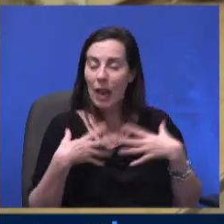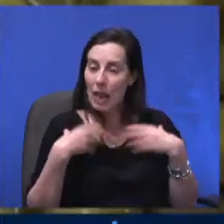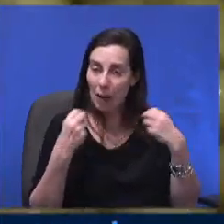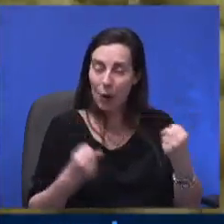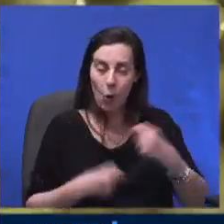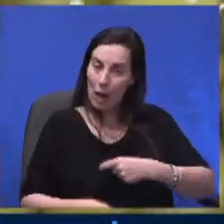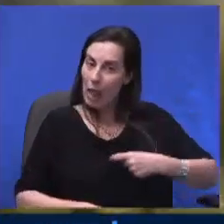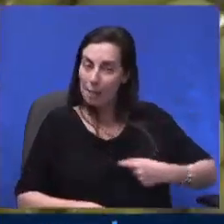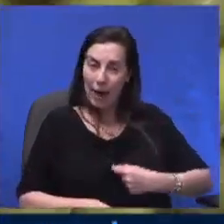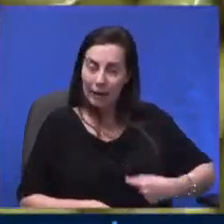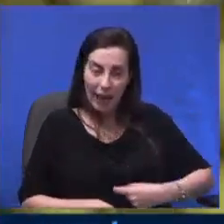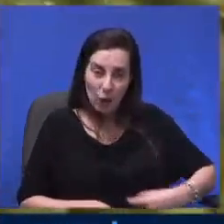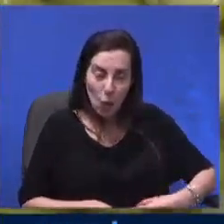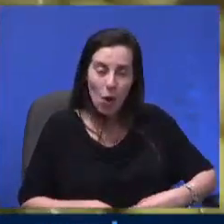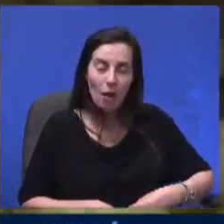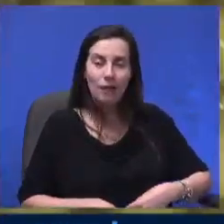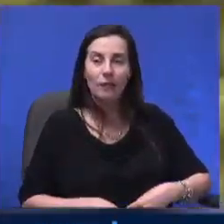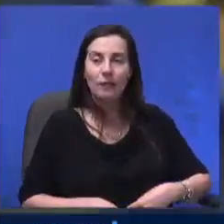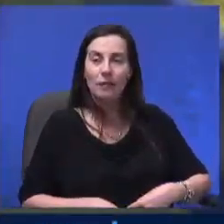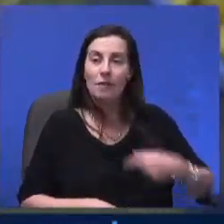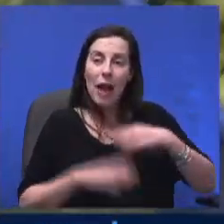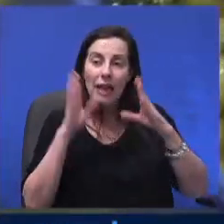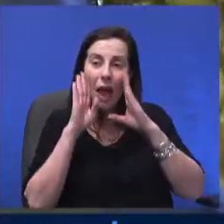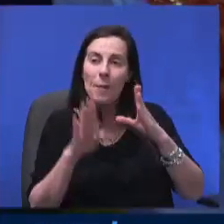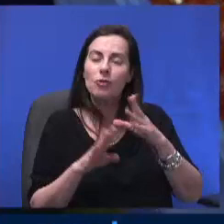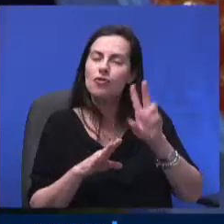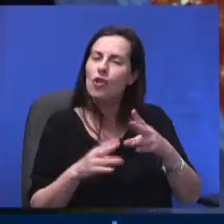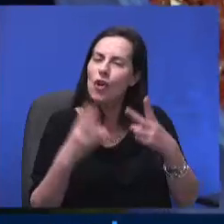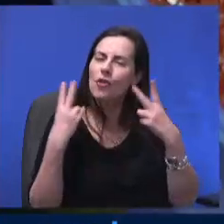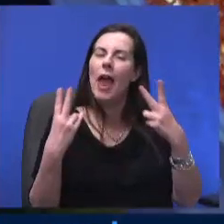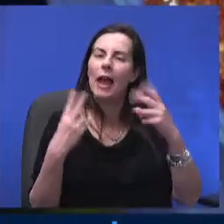שלנו, ואני מאמין שיש איזשהו ערך במסורת הזאת. מיסו